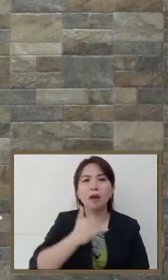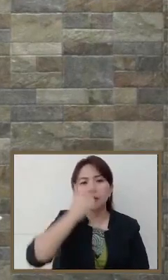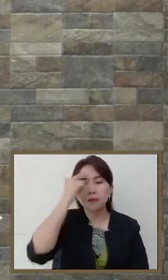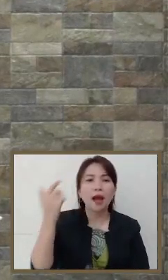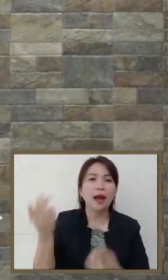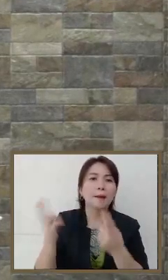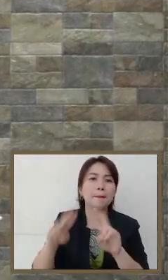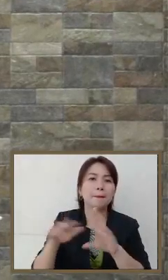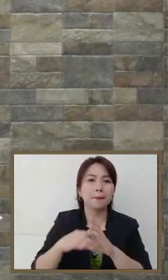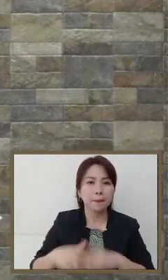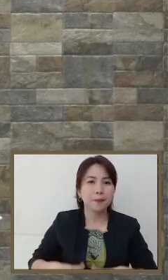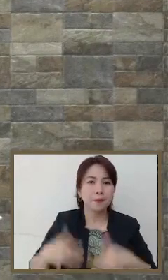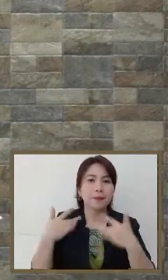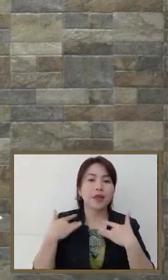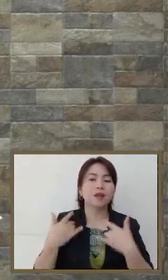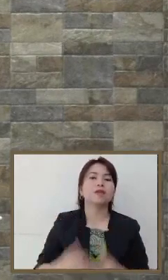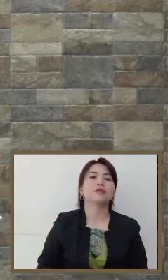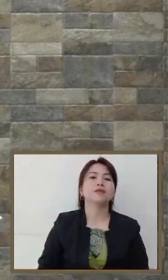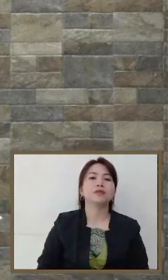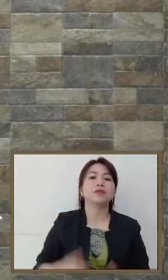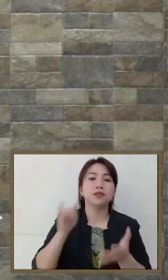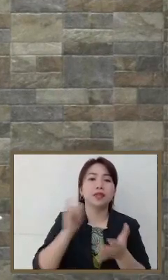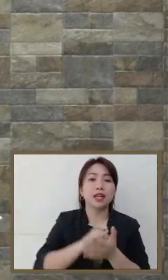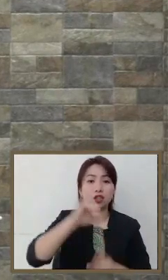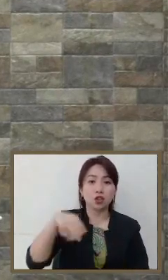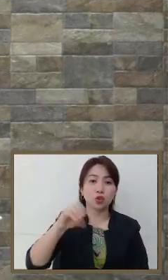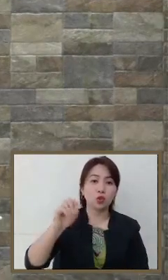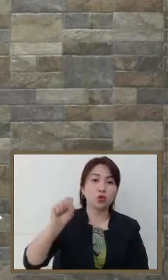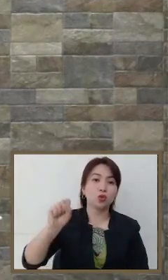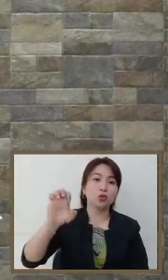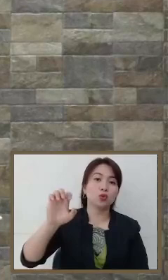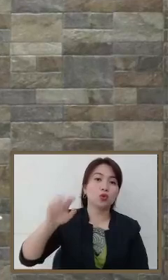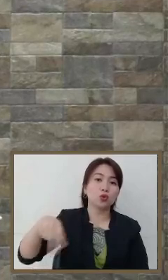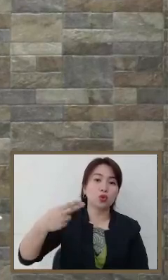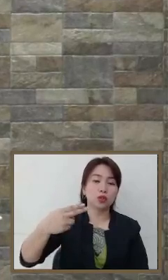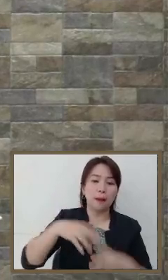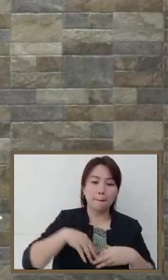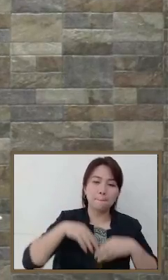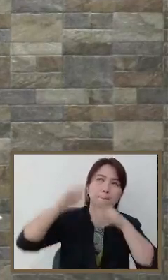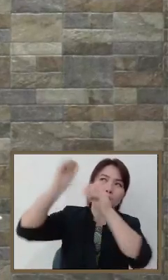Joseph na inilagay niya na ang kanyang sarili in the very nature